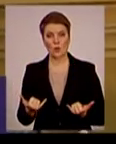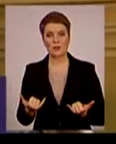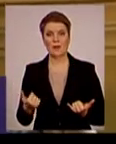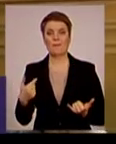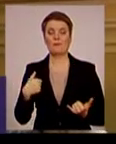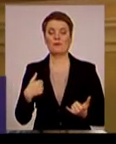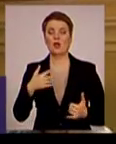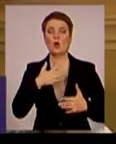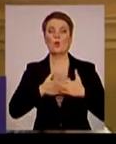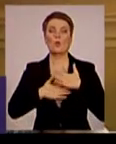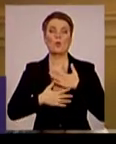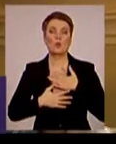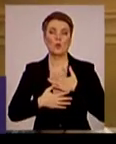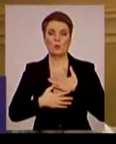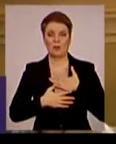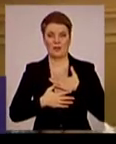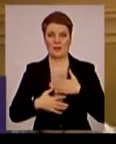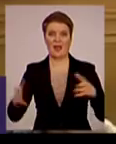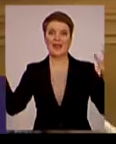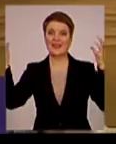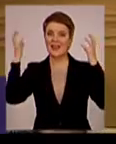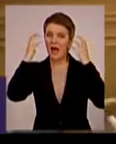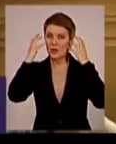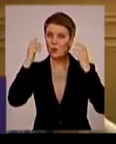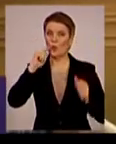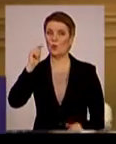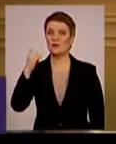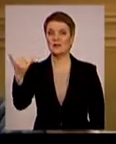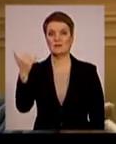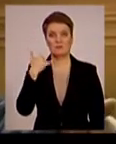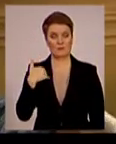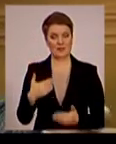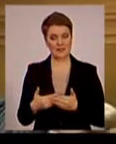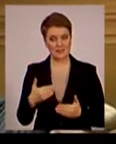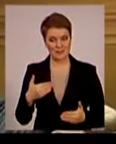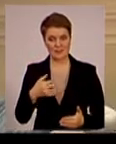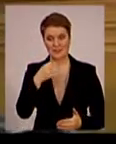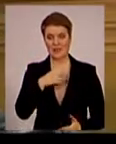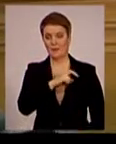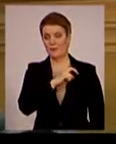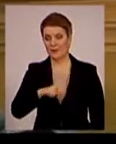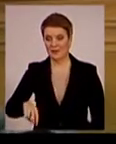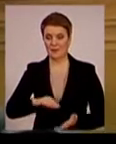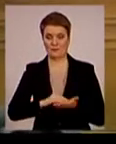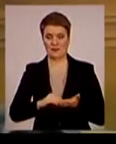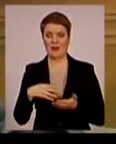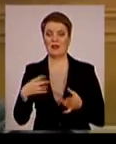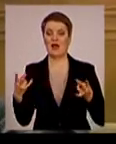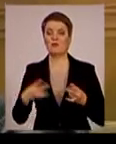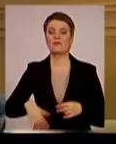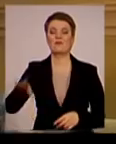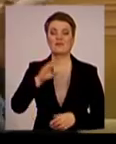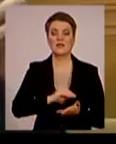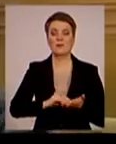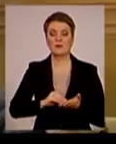моє улюблене радіо українське потелефонували мені заздалегідь і сказали, щоб я прийшла писати. Нам слід було б усім писати в